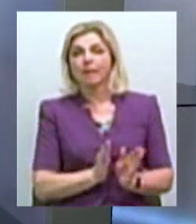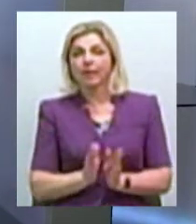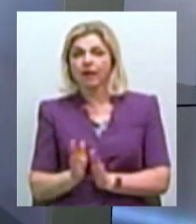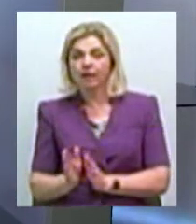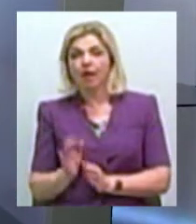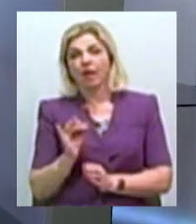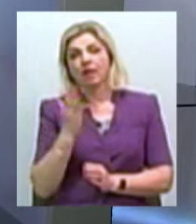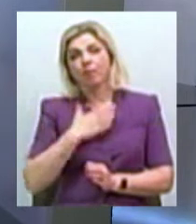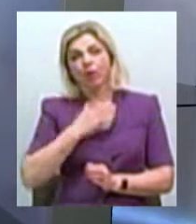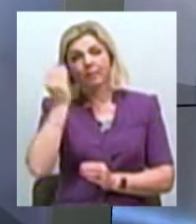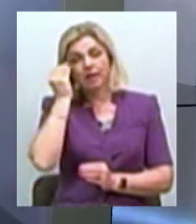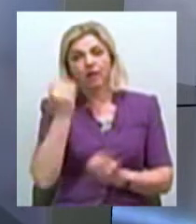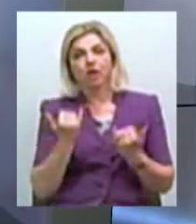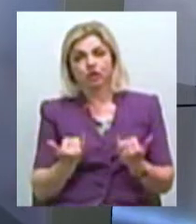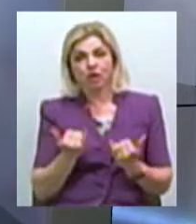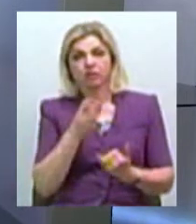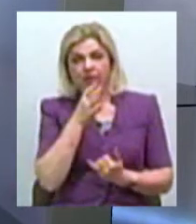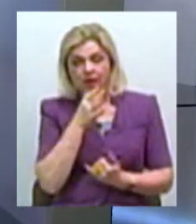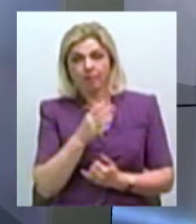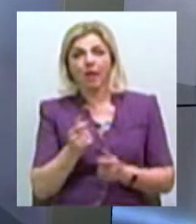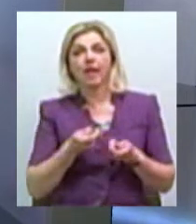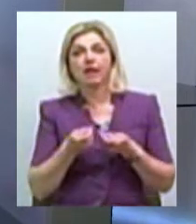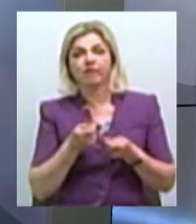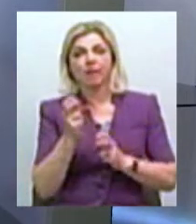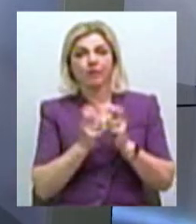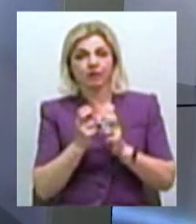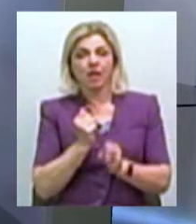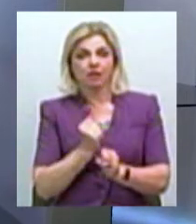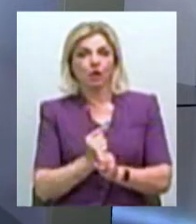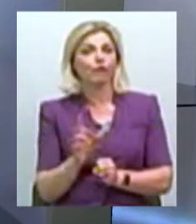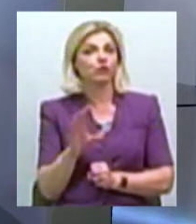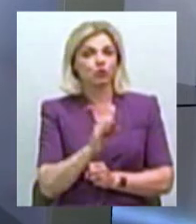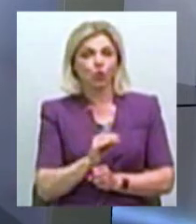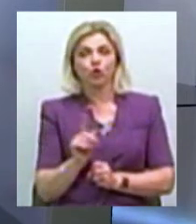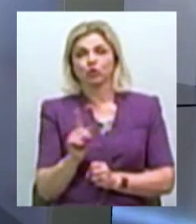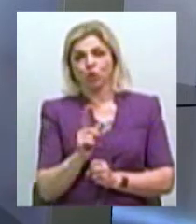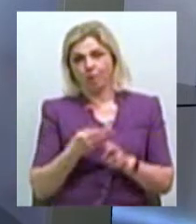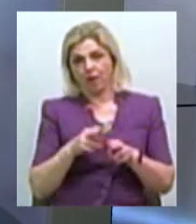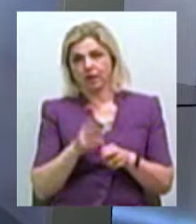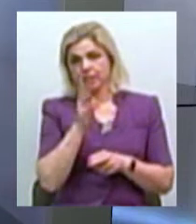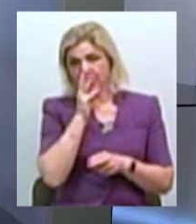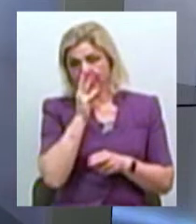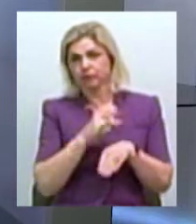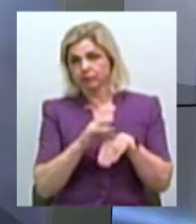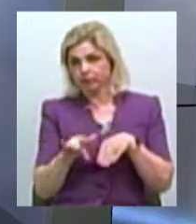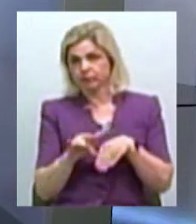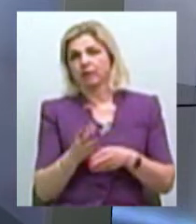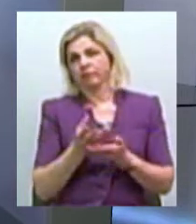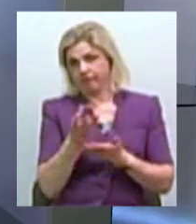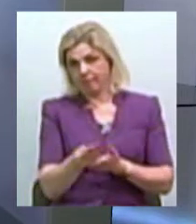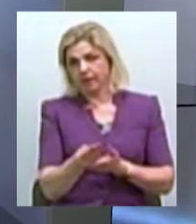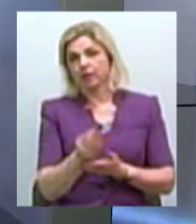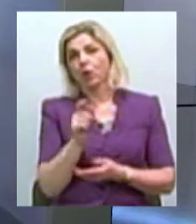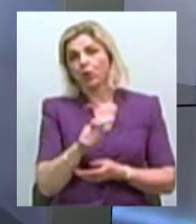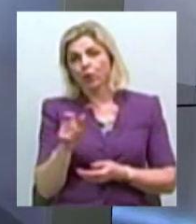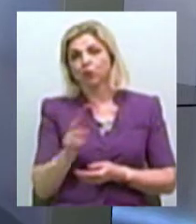на мою думку, на даний момент якраз керівництво підприємства робить все для того, щоб все ж таки цю заборгованість погасити. Наскільки мені відомо, люди,